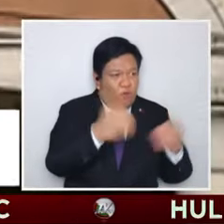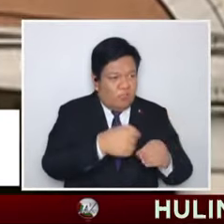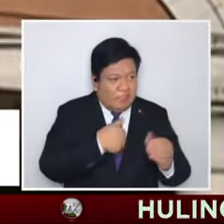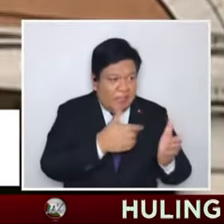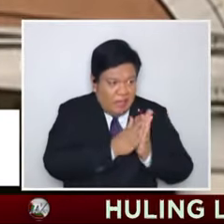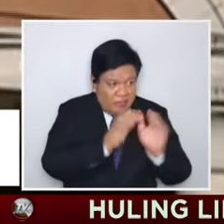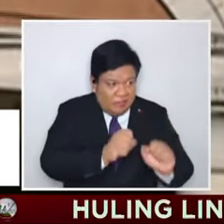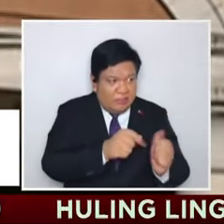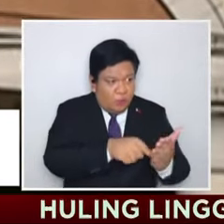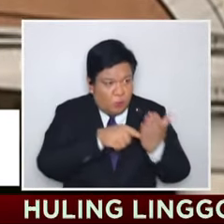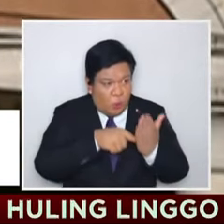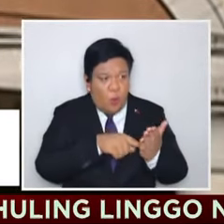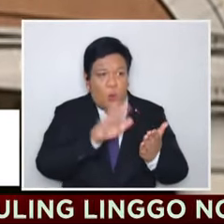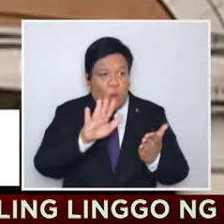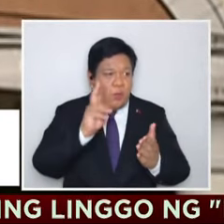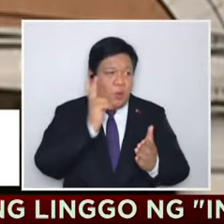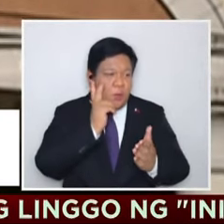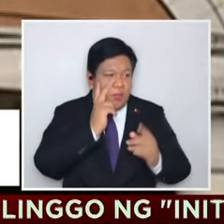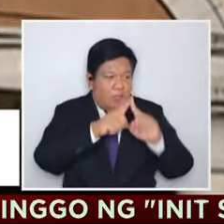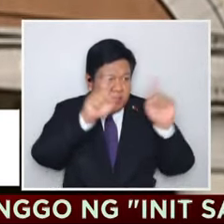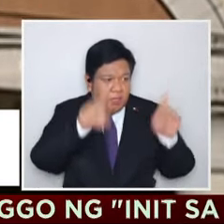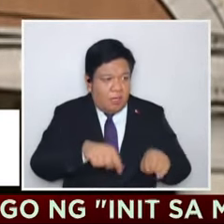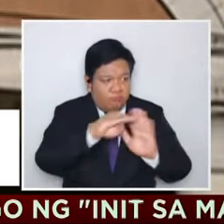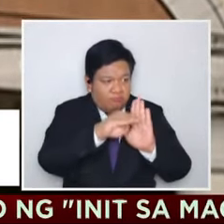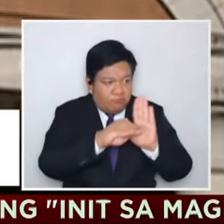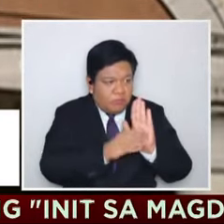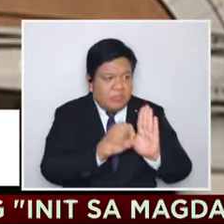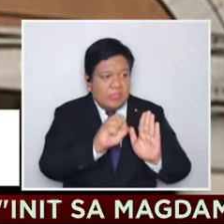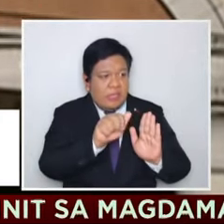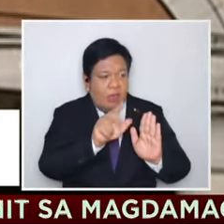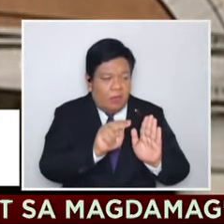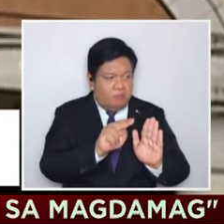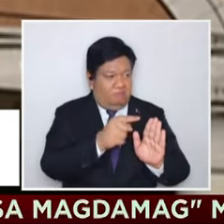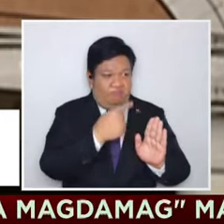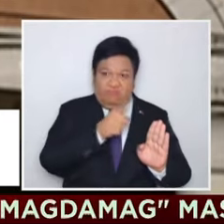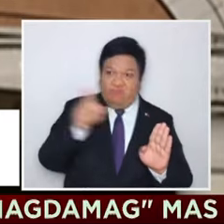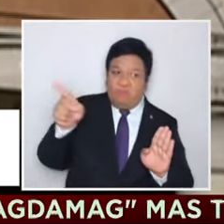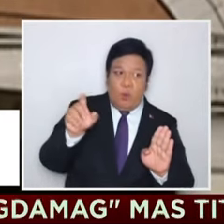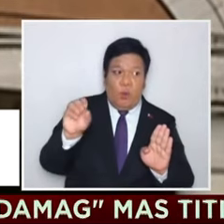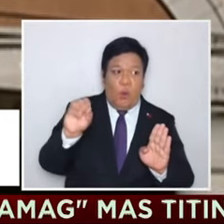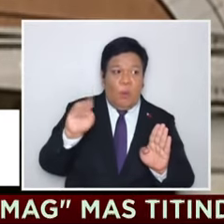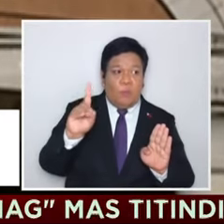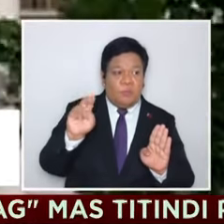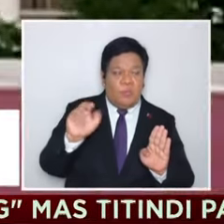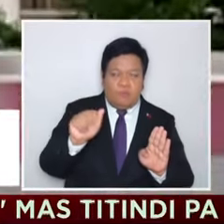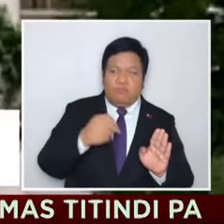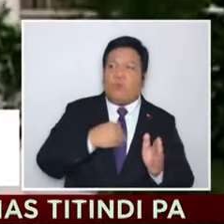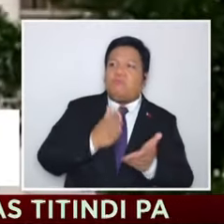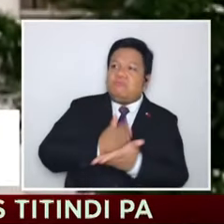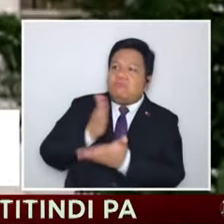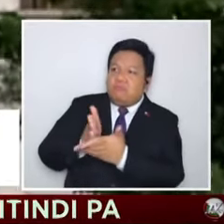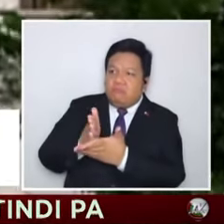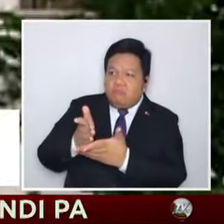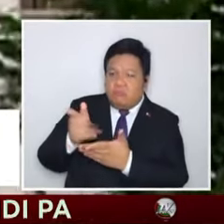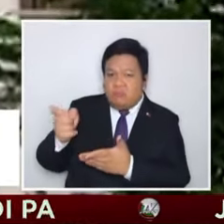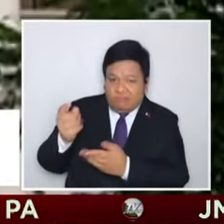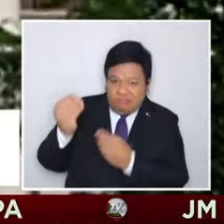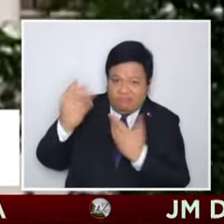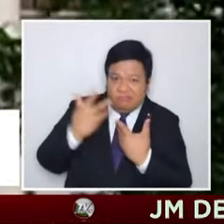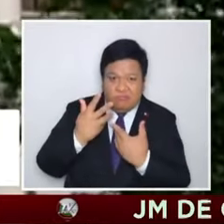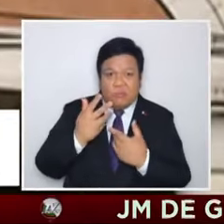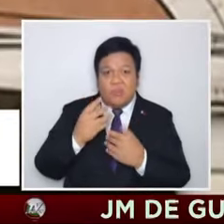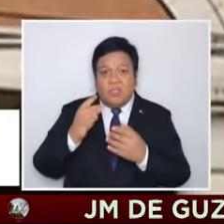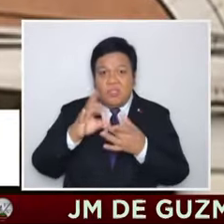sa Ombudsman. Wala namang ibinigay na konkretong dahilan si Ombudsman Martires kung bakit hindi pinagbigyan ang kahilingan ng